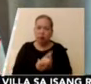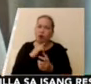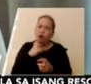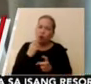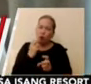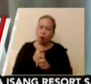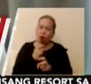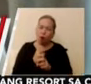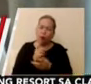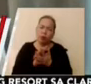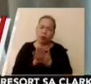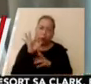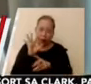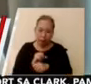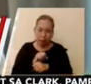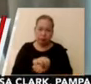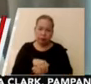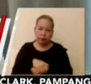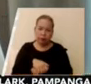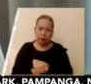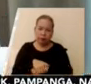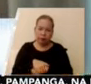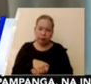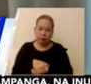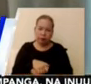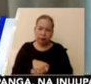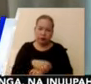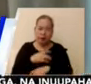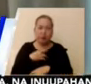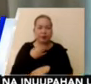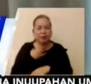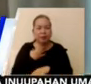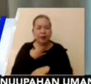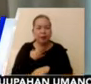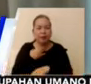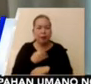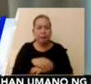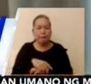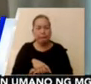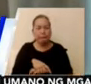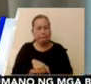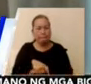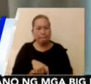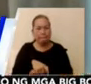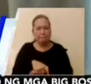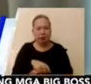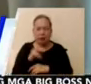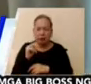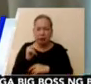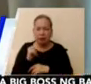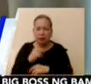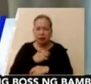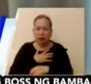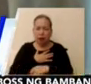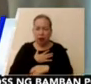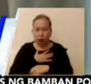rin. Parang naglalaway ka, parang gusto mong umano, madigay ka, parang ganun